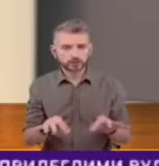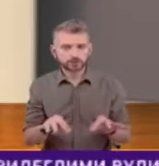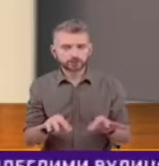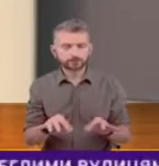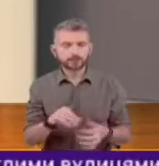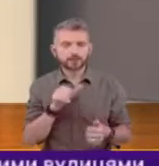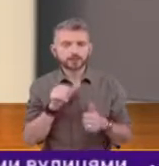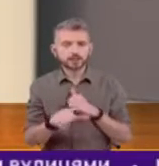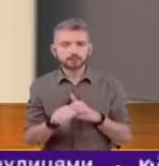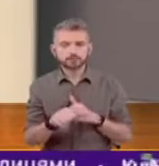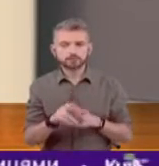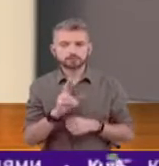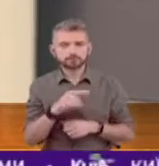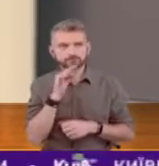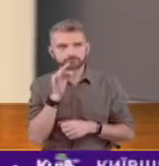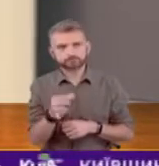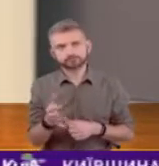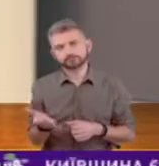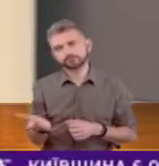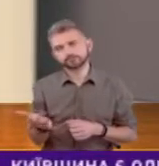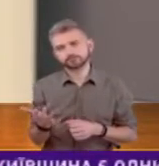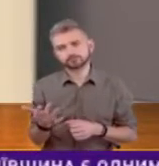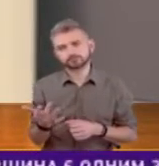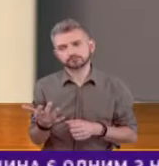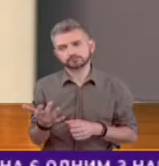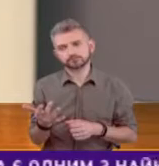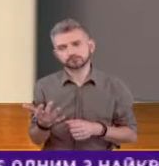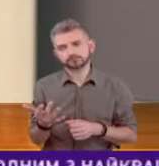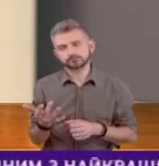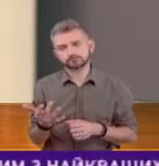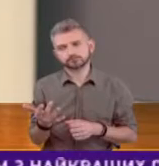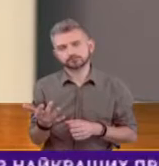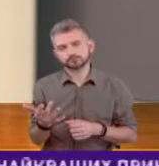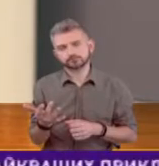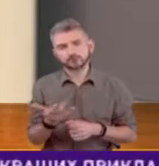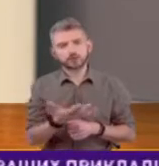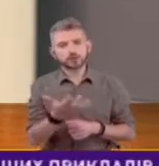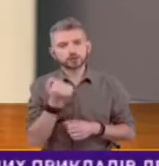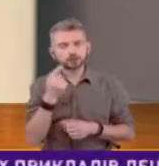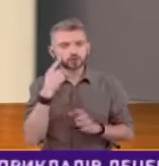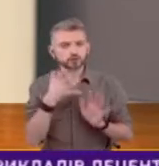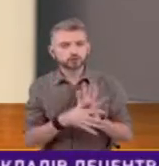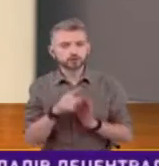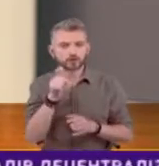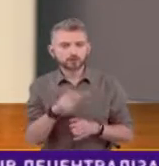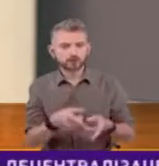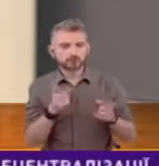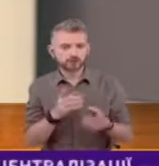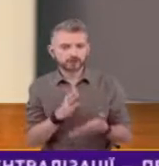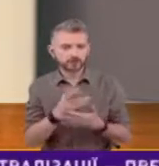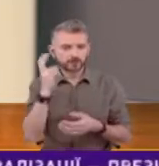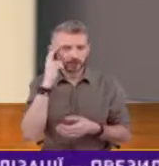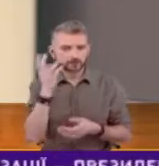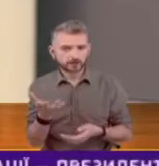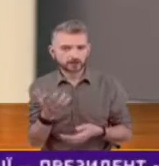ну, саме, як це сказати, важелі отримати. За отримати розуміння, що ця людина справді є в Києві.